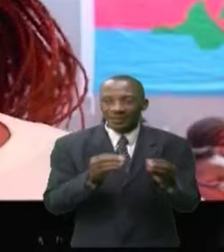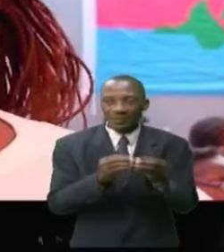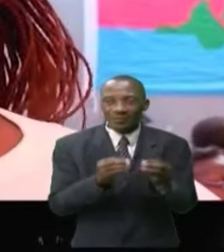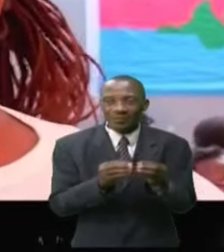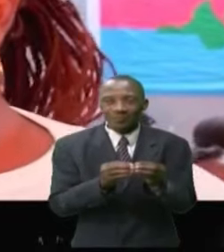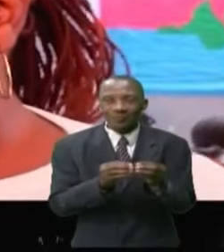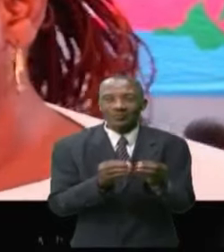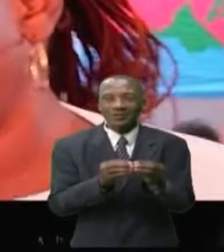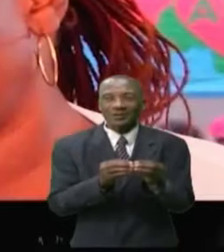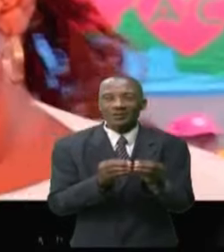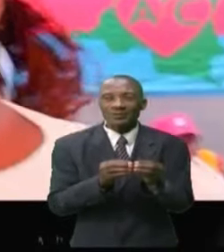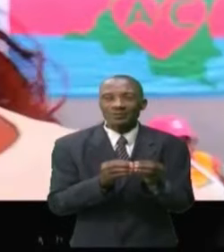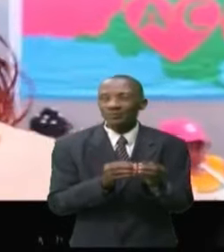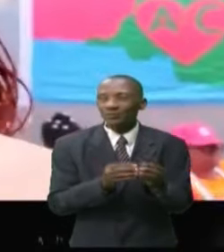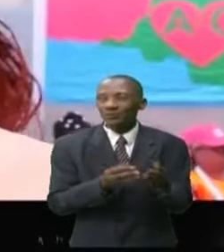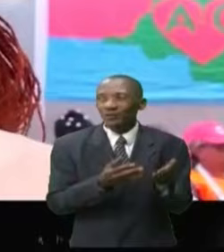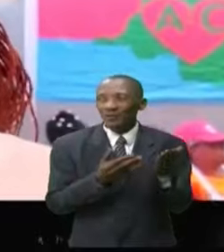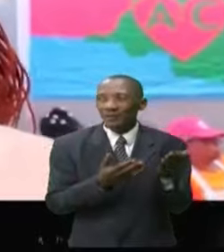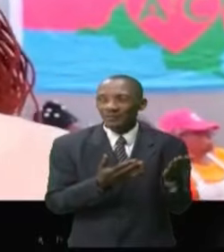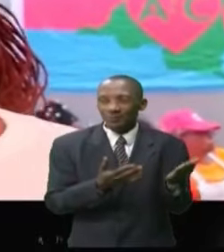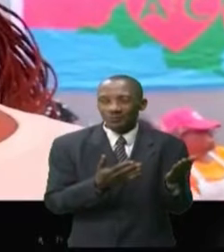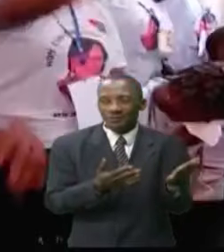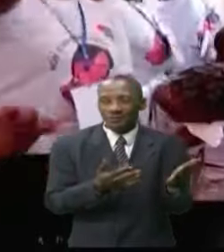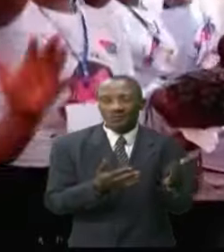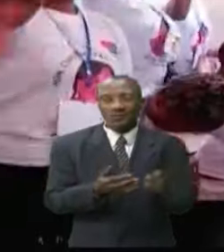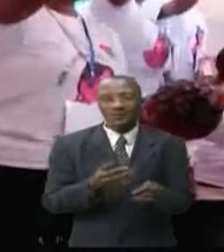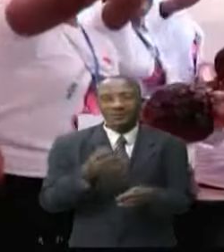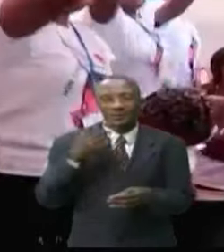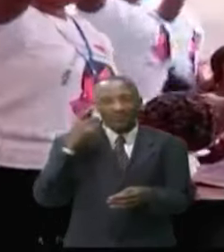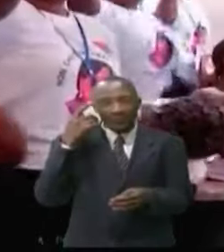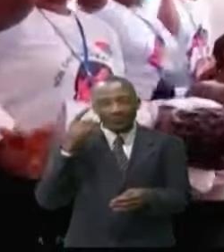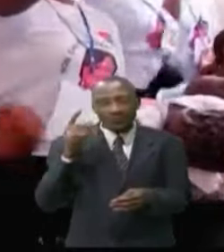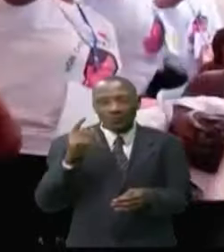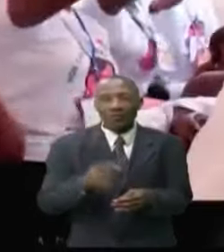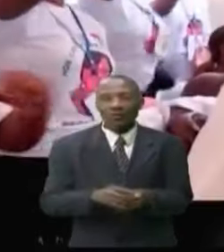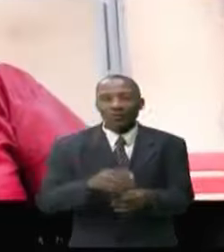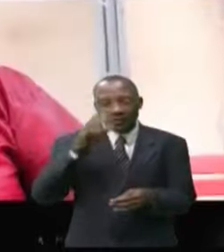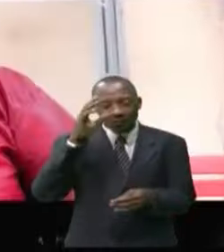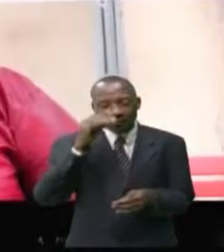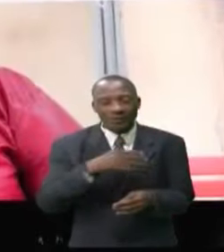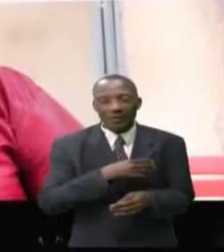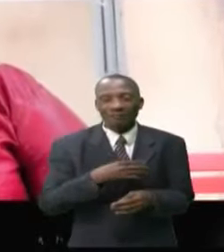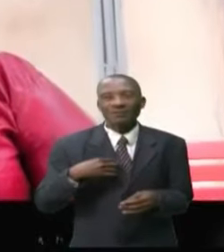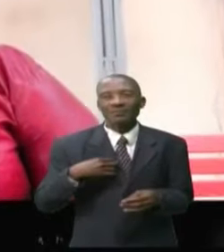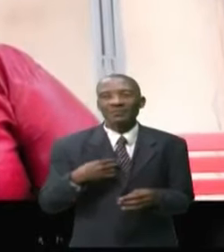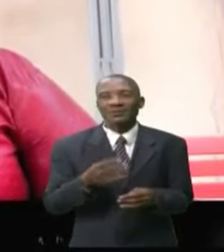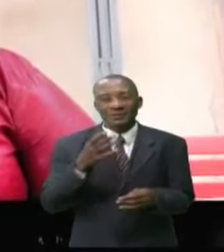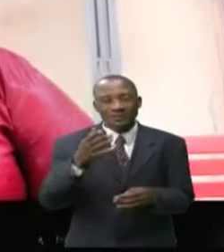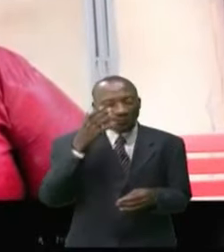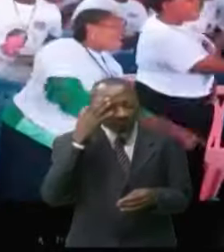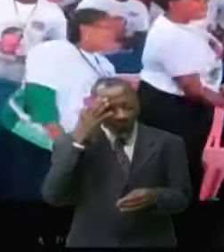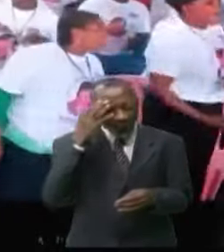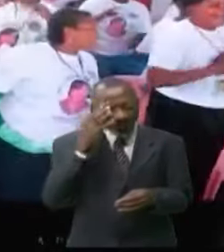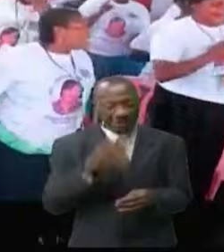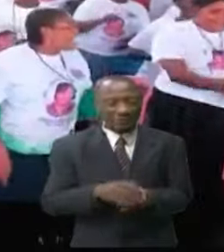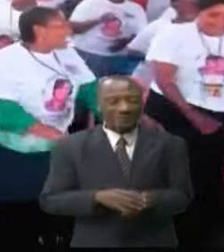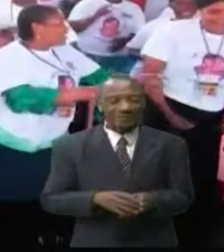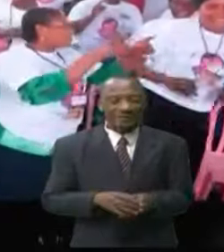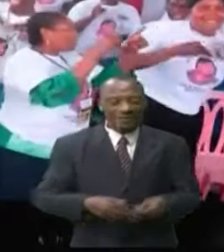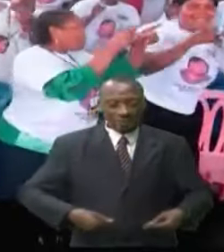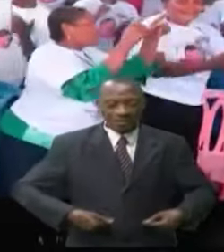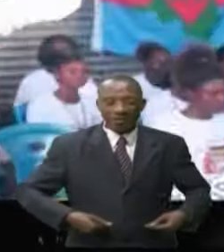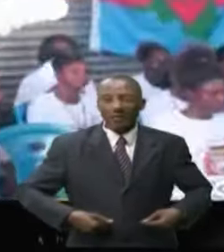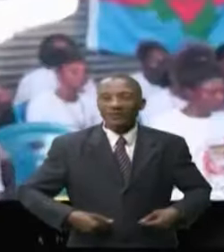quelquesunes en parlent activité similaires avec les femmes abadadingi au niveau des champs de tir les bénéficiaires de la dite